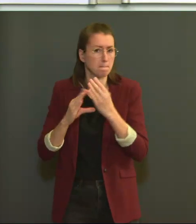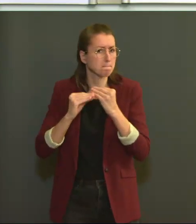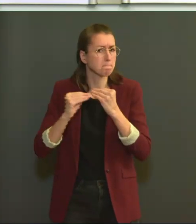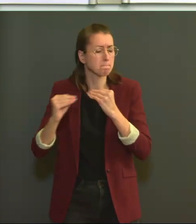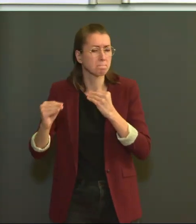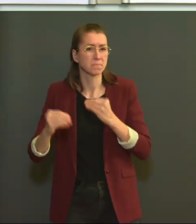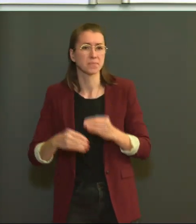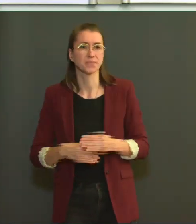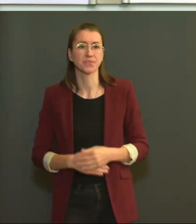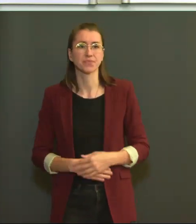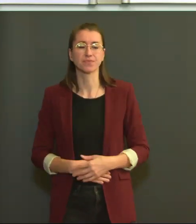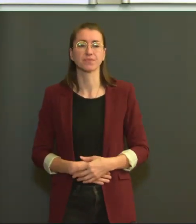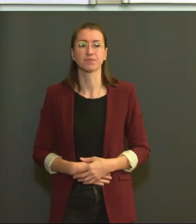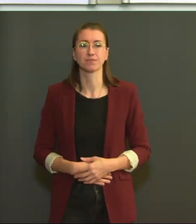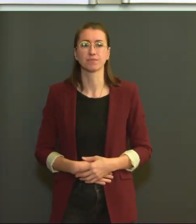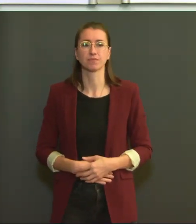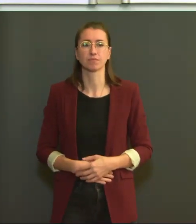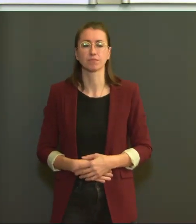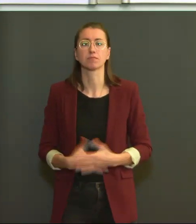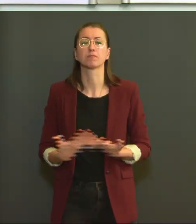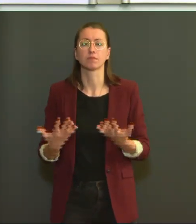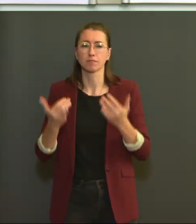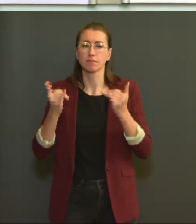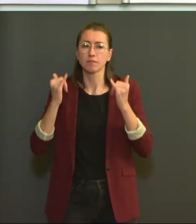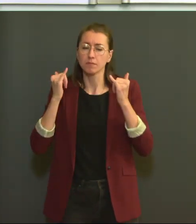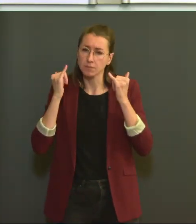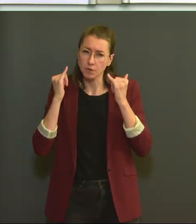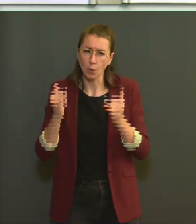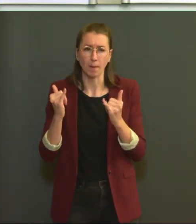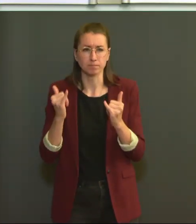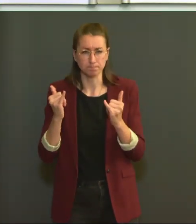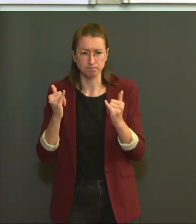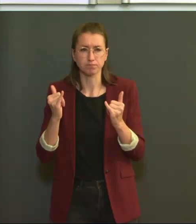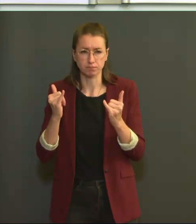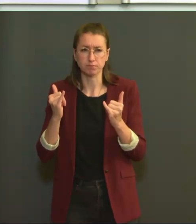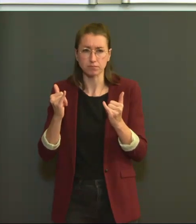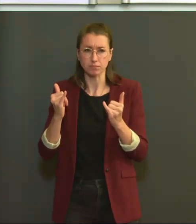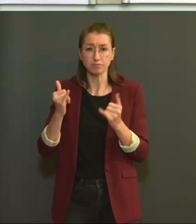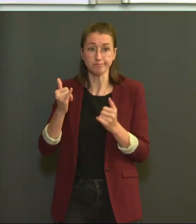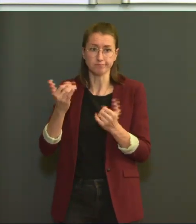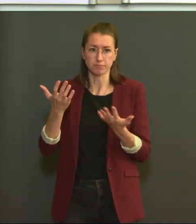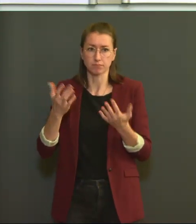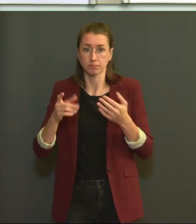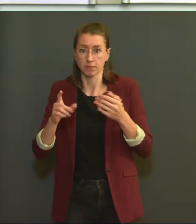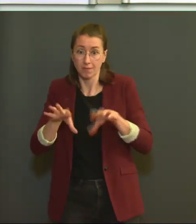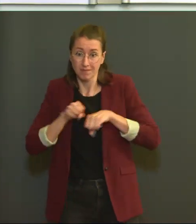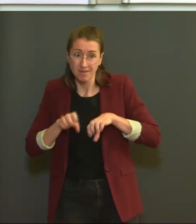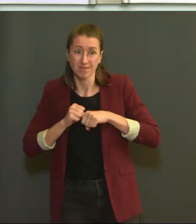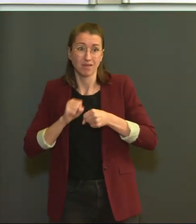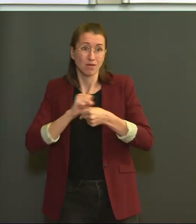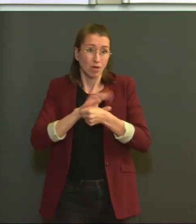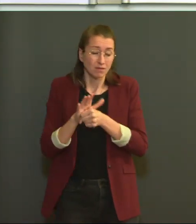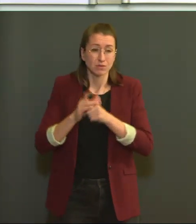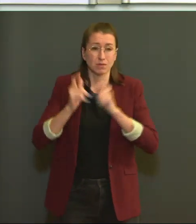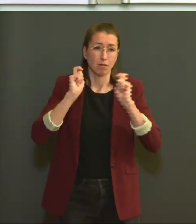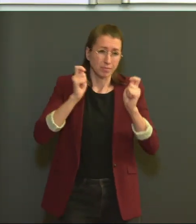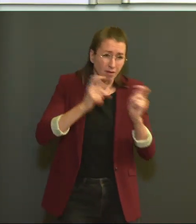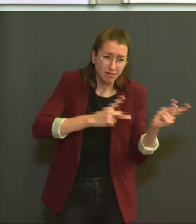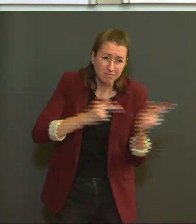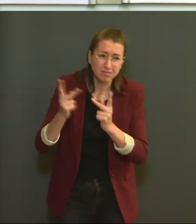Cependant, l'augmentation des infections et du nombre d'hospitalisations ne doit pas conduire